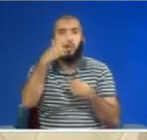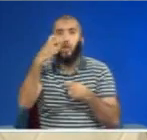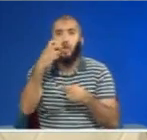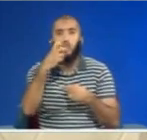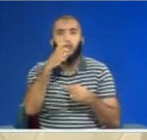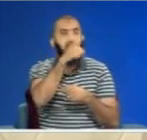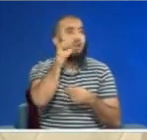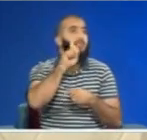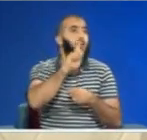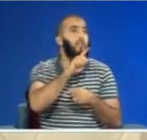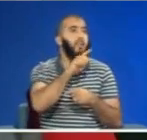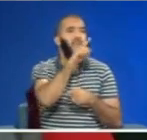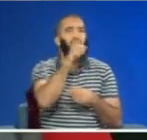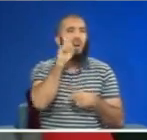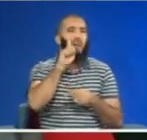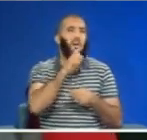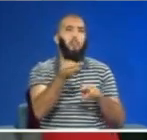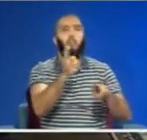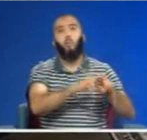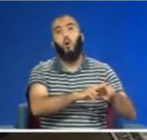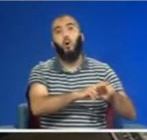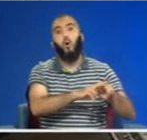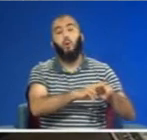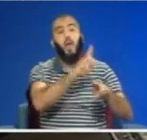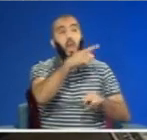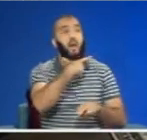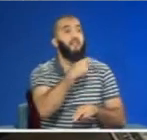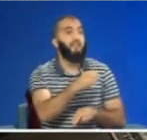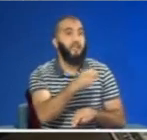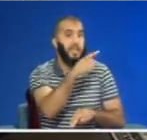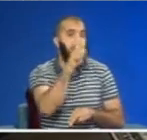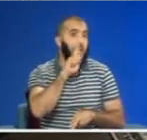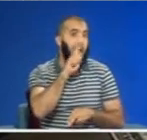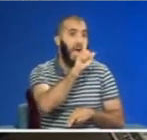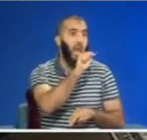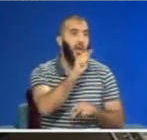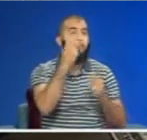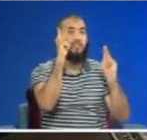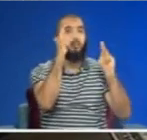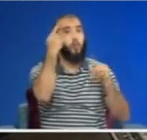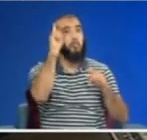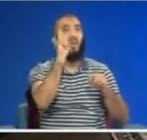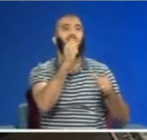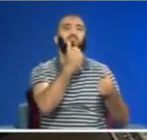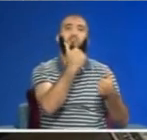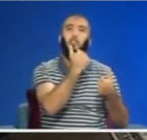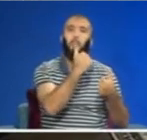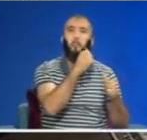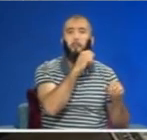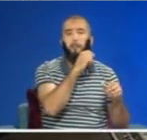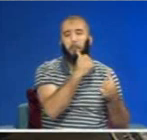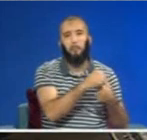لها الدين وقال لها أنا سامحين فيه. نعم. الآن إذا كانت إعادة هذا الدين من الولد وهذا نبل،